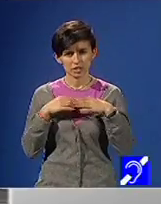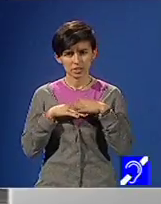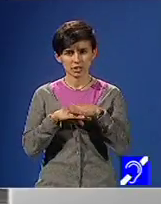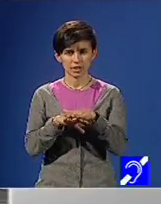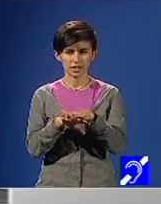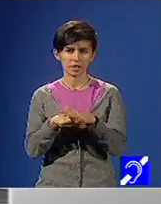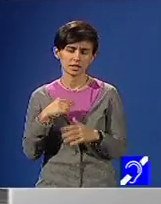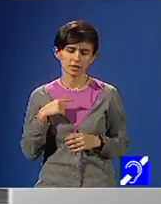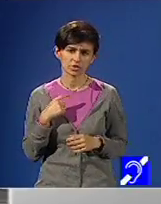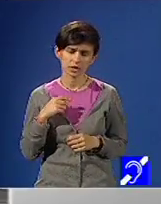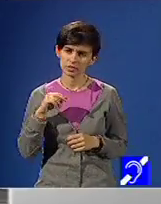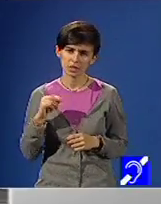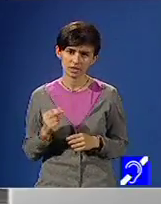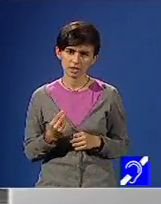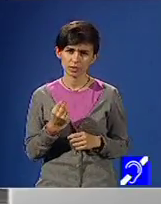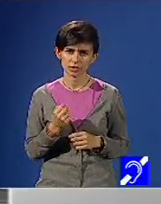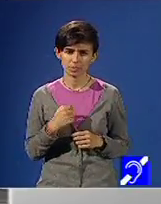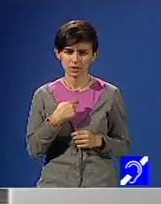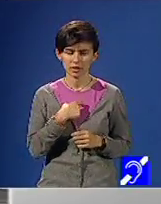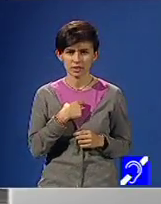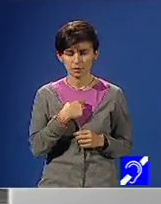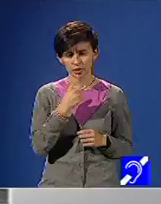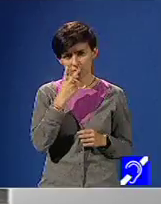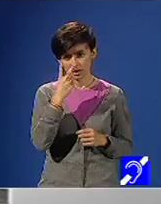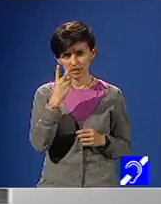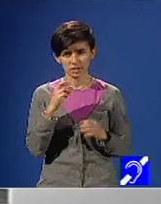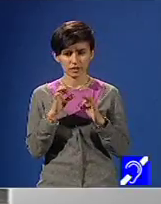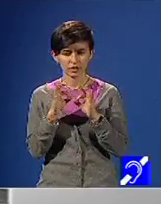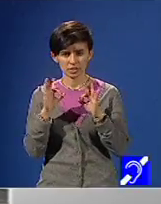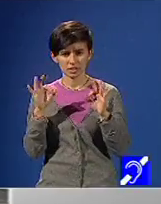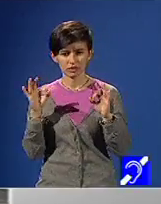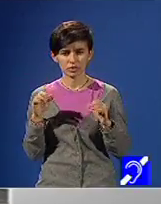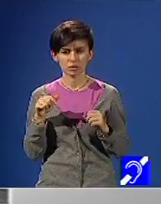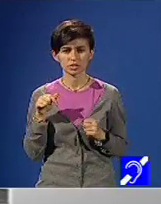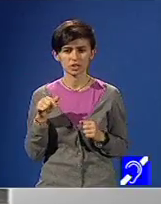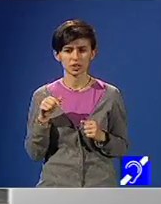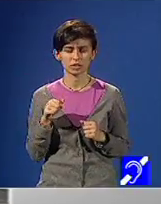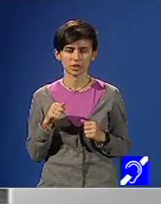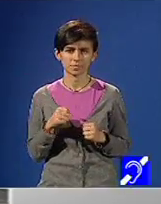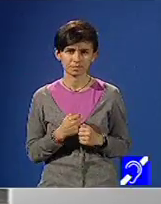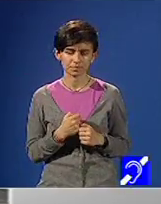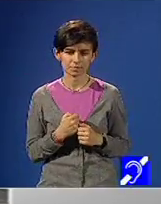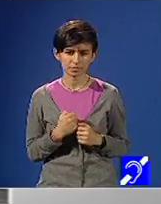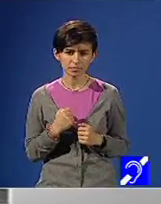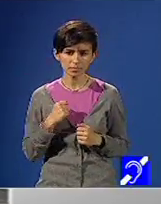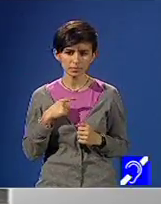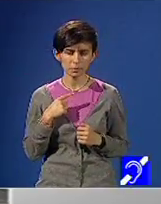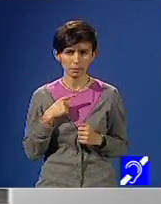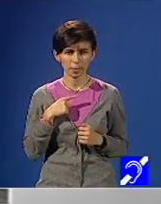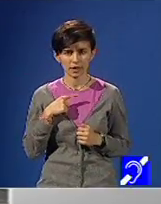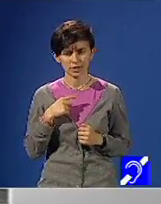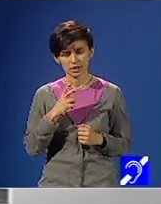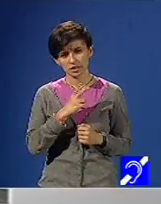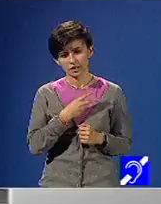Este fascinant să poți să urmărești în timp evoluția lor și să fii